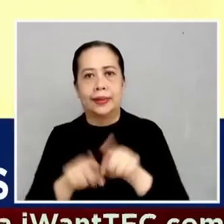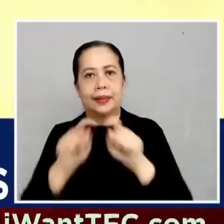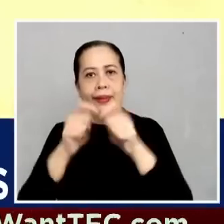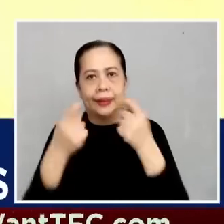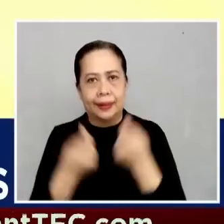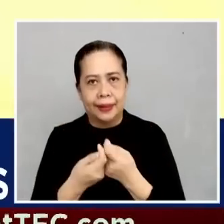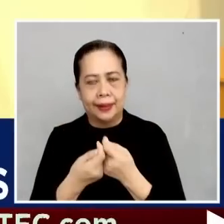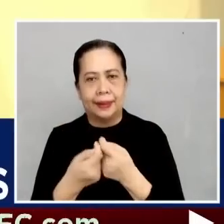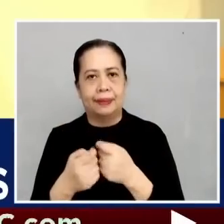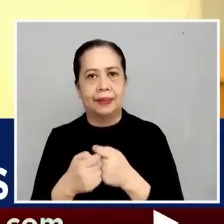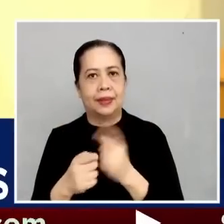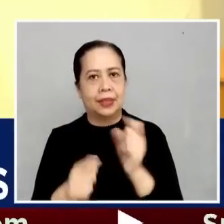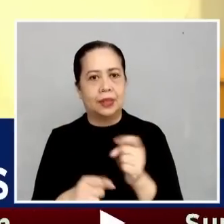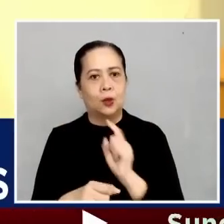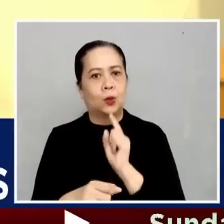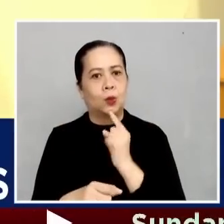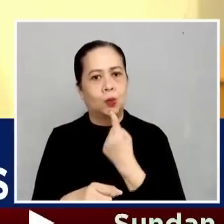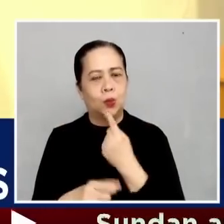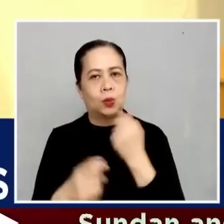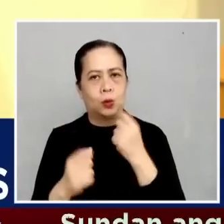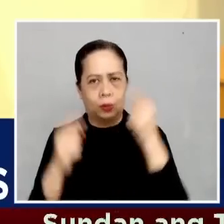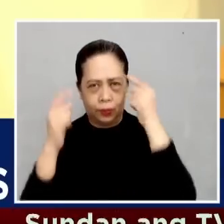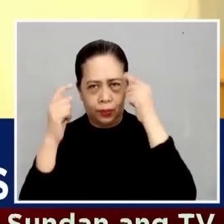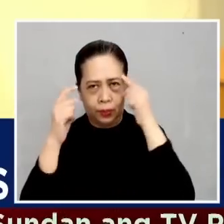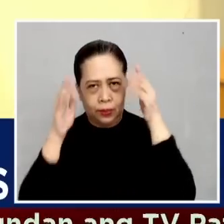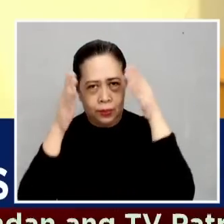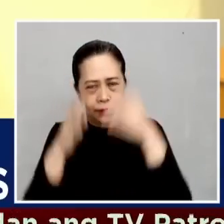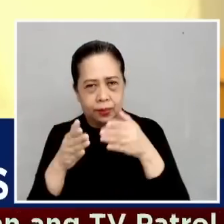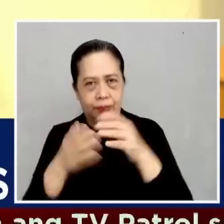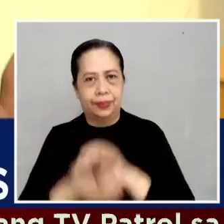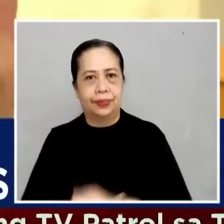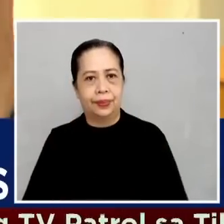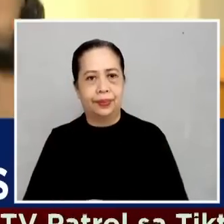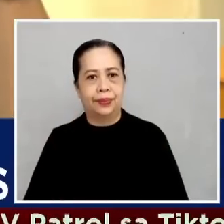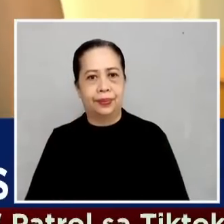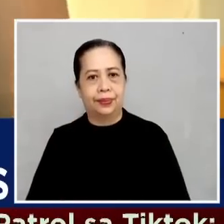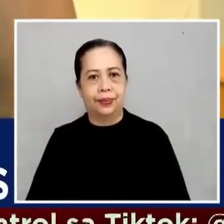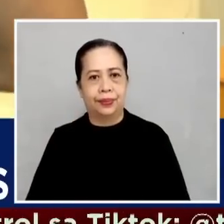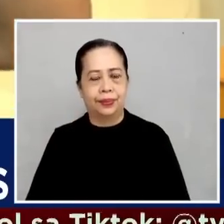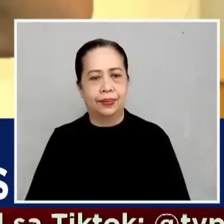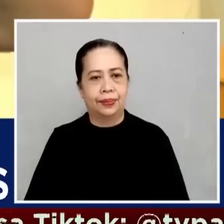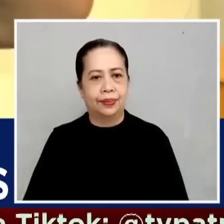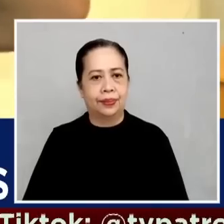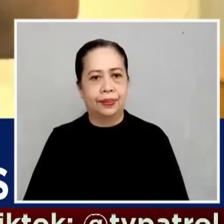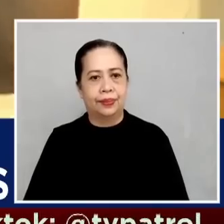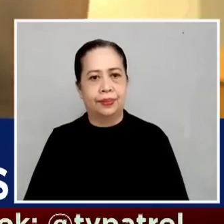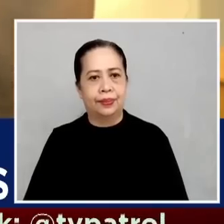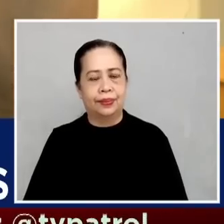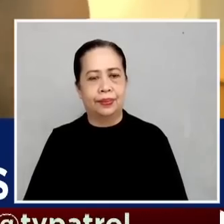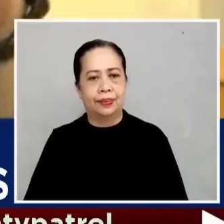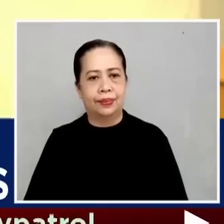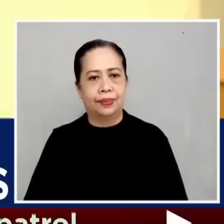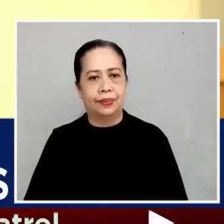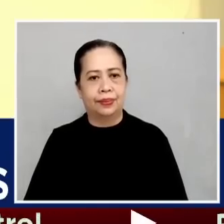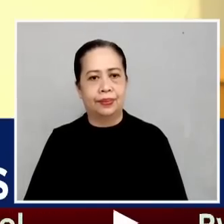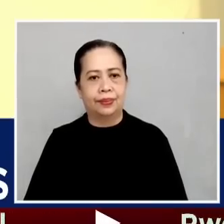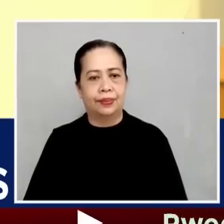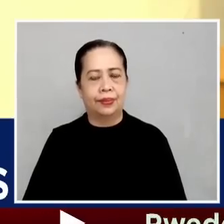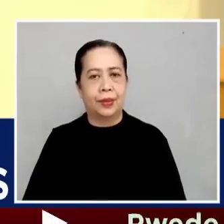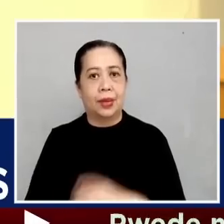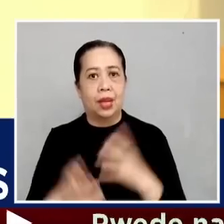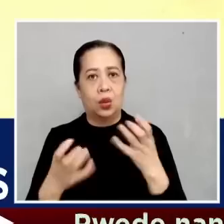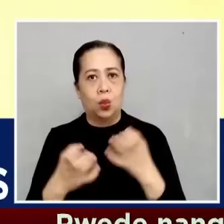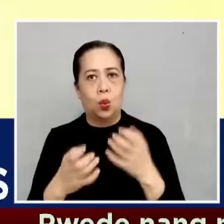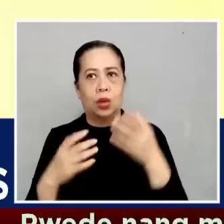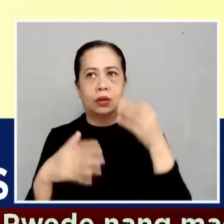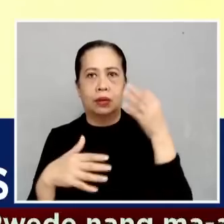so seriously, the mindset is very good. Then training 8 start and then finish